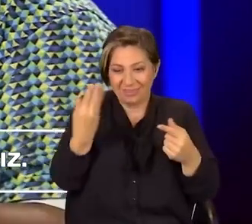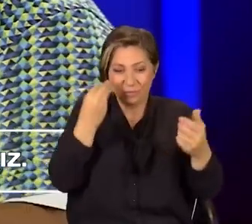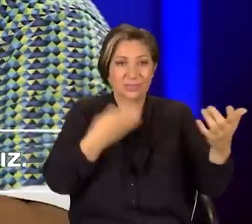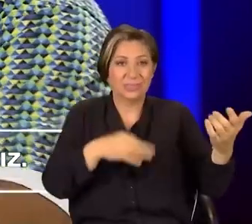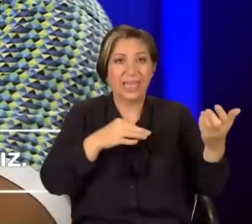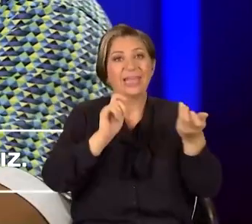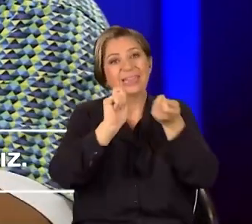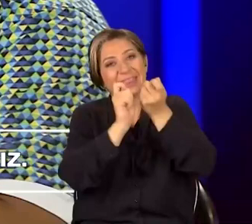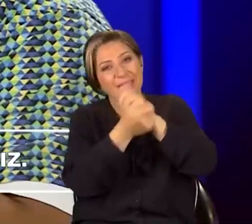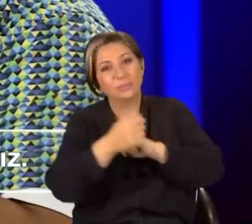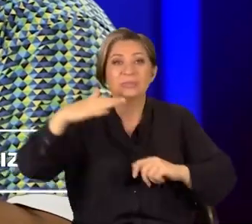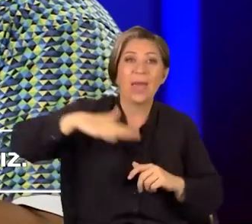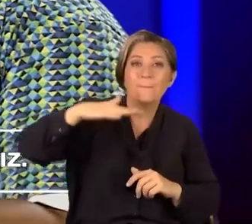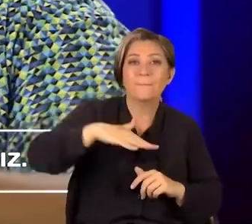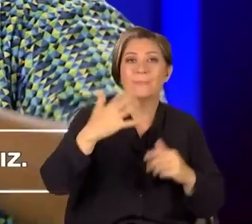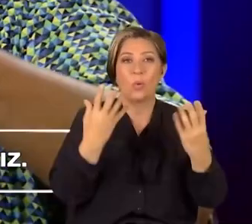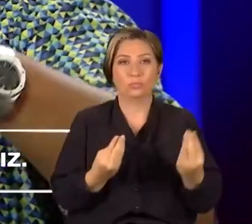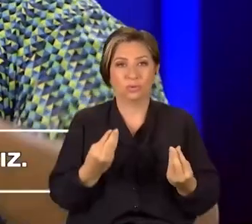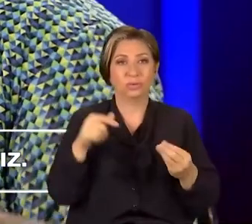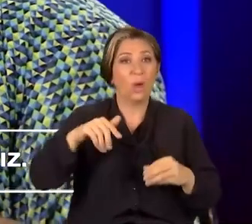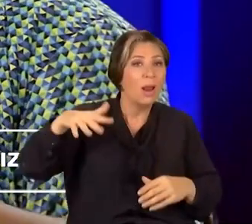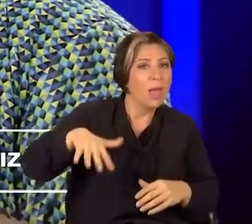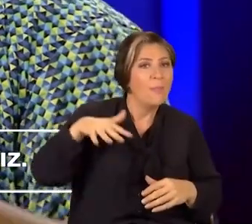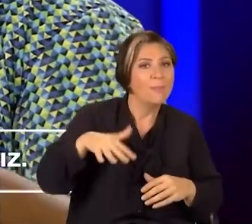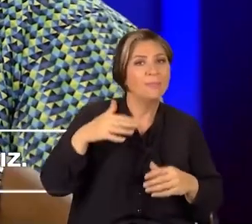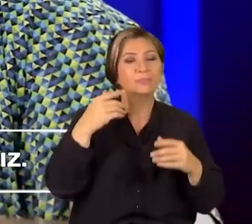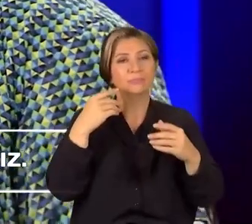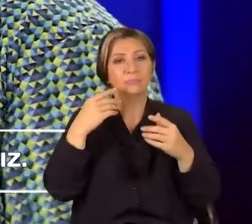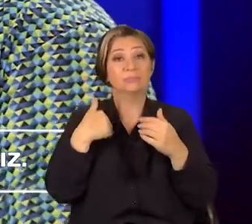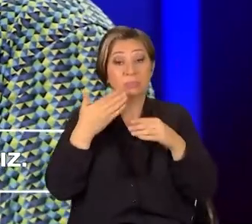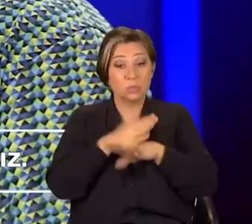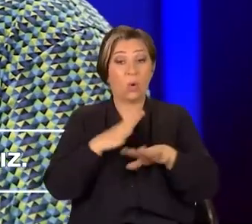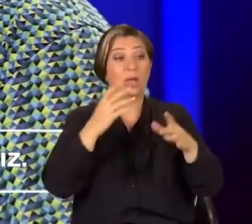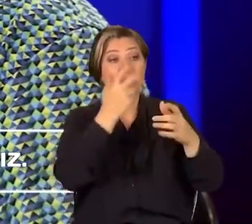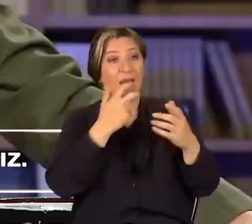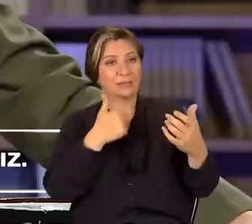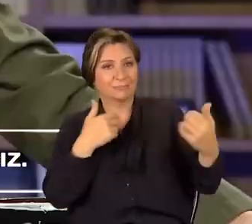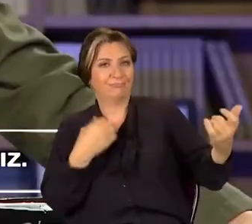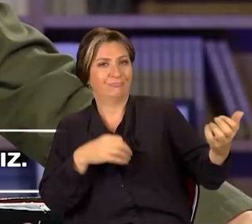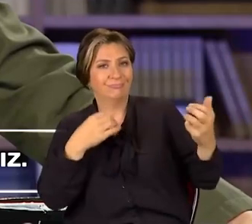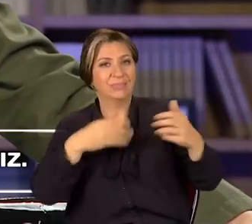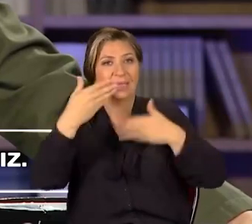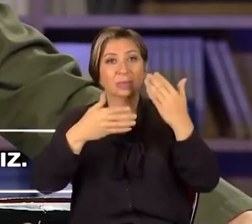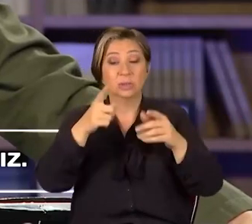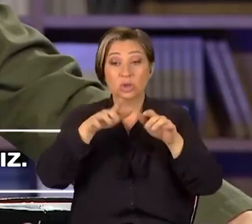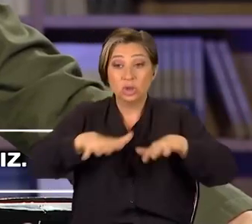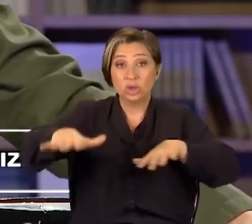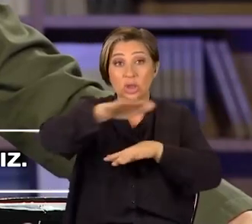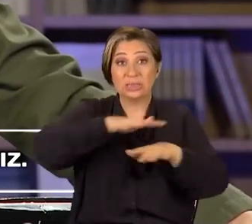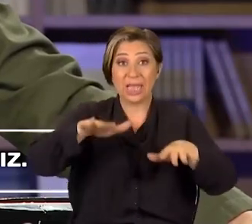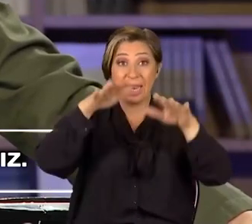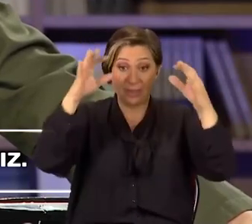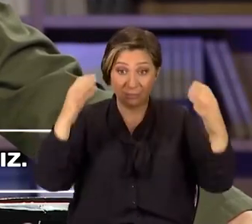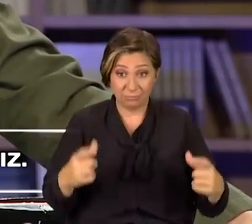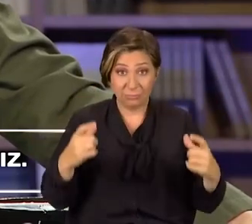evrilmiş Şu an repo olarak tanımlıyor ama aslında yaptığımız iş bizim ozanlık Aslında sosyal olarak konumlanmanız da yani sosyal